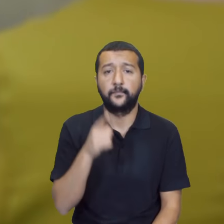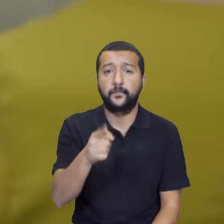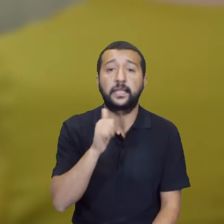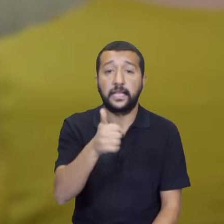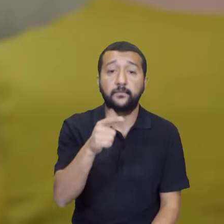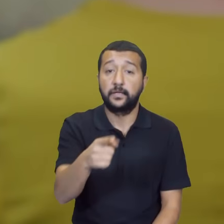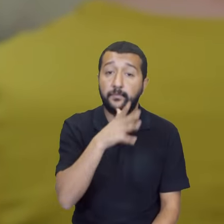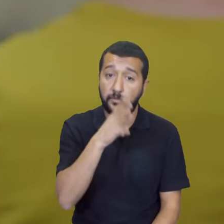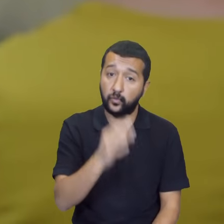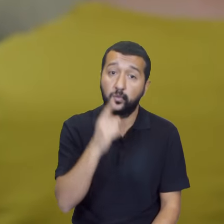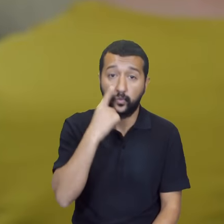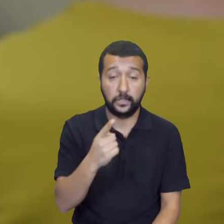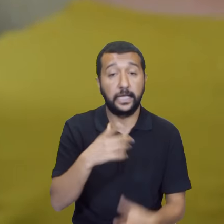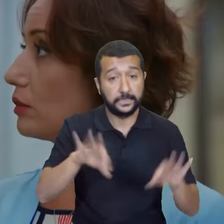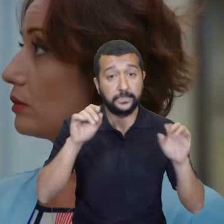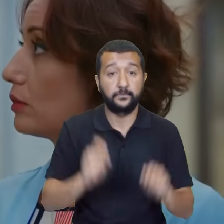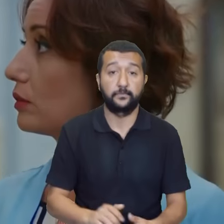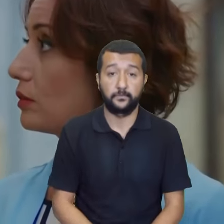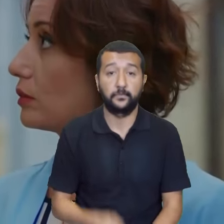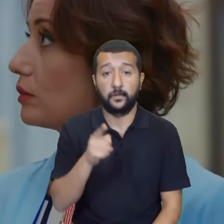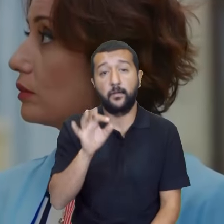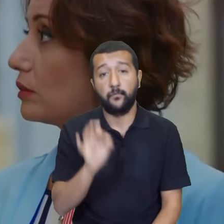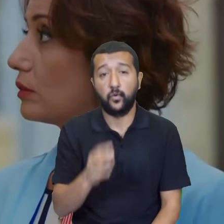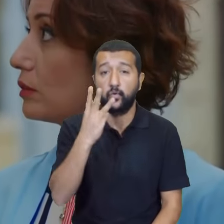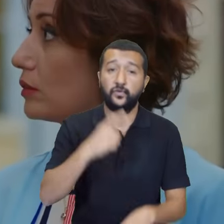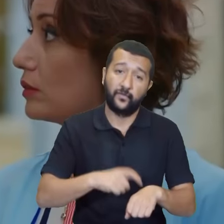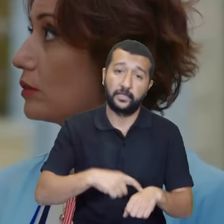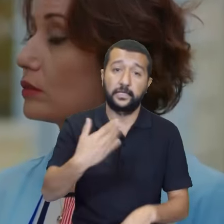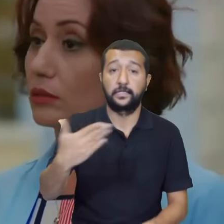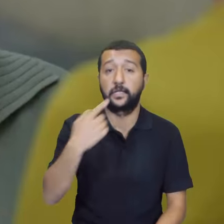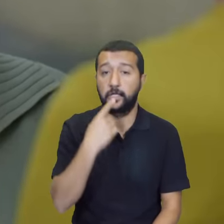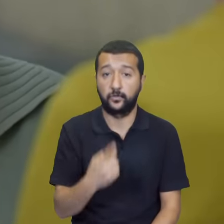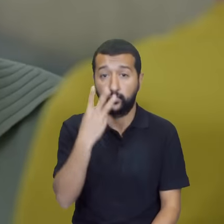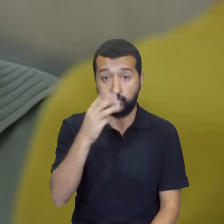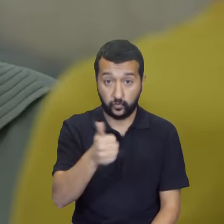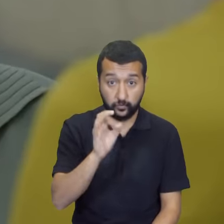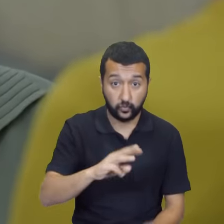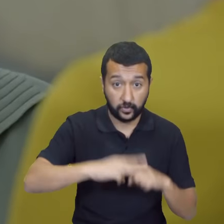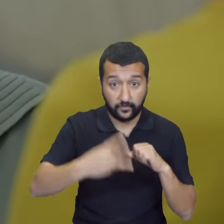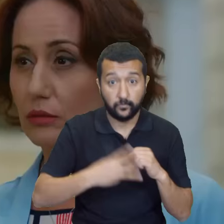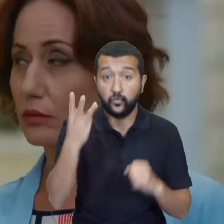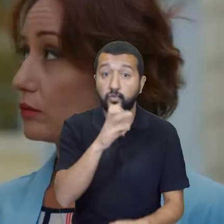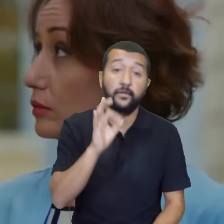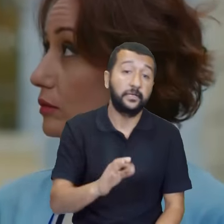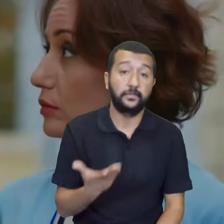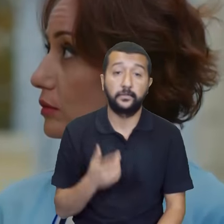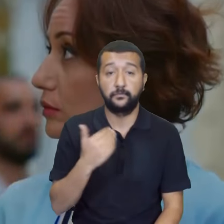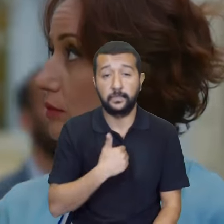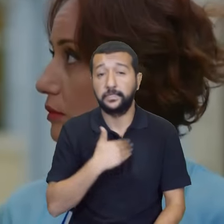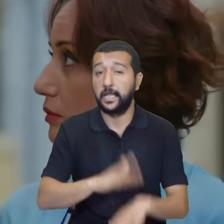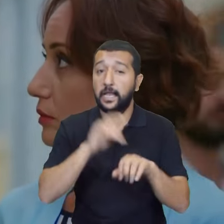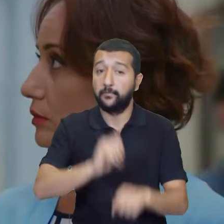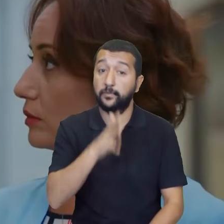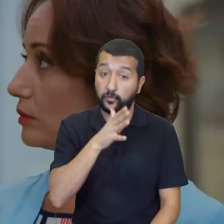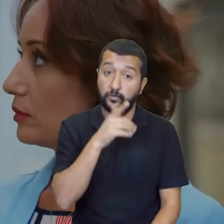ne zamana? Hani bileyim de ona göre tedbirimi alayım. Yani böyle üç vakte kadar diyorlar. Üç gün mü, üç hafta mı, üç ay mı? Bence ne